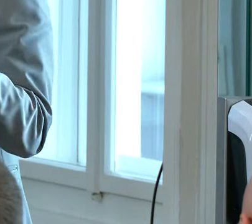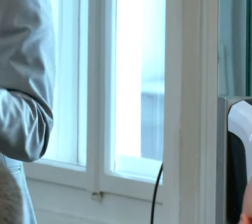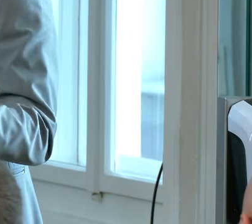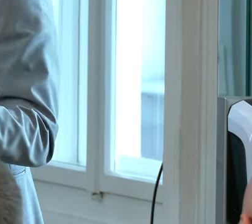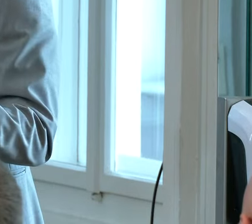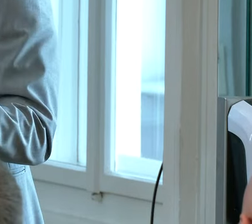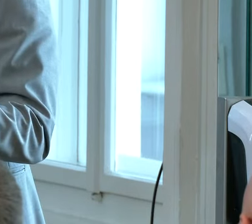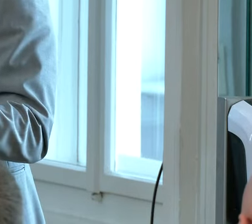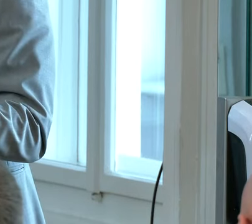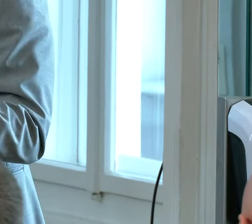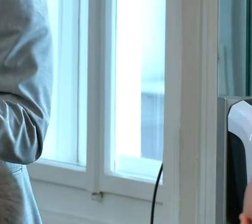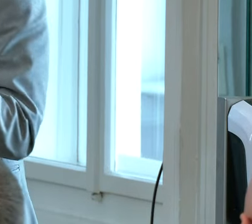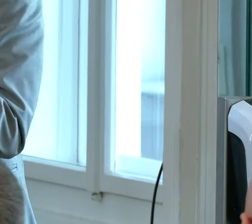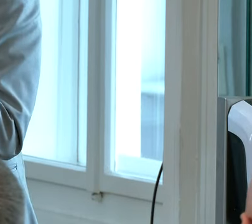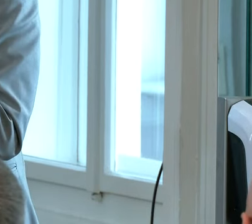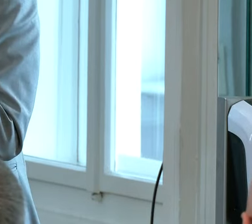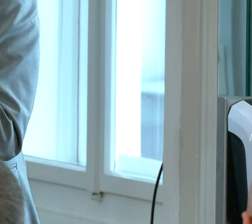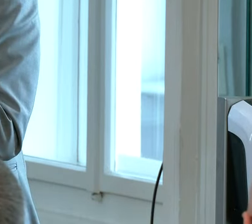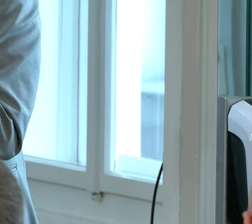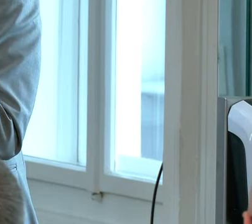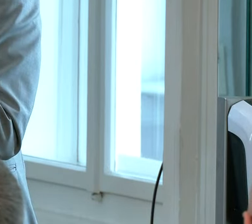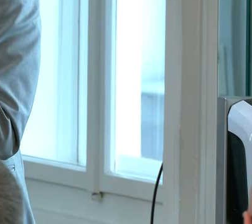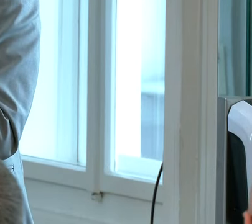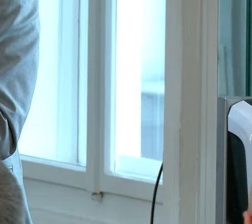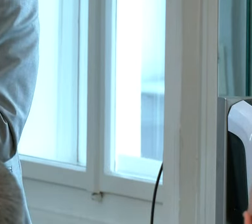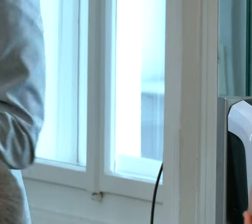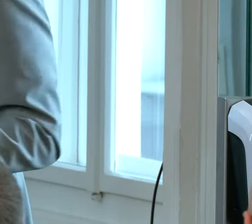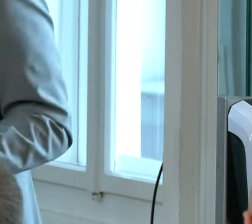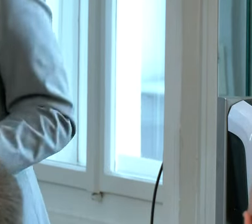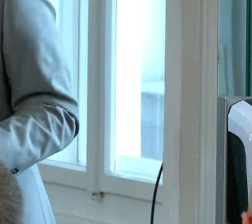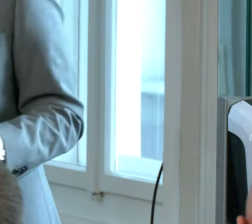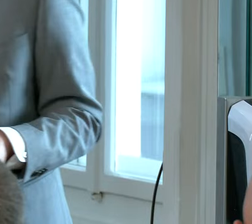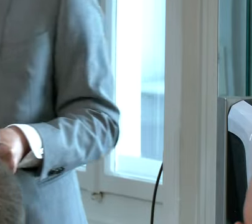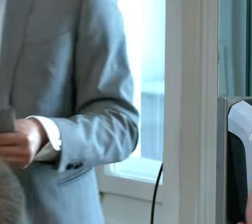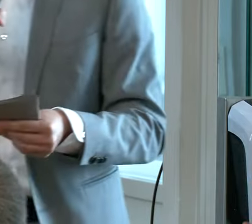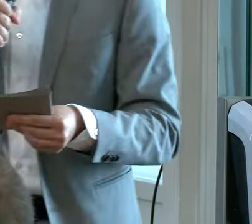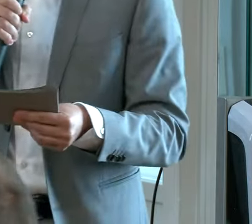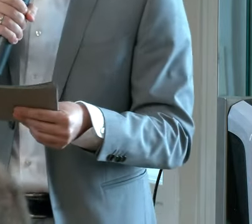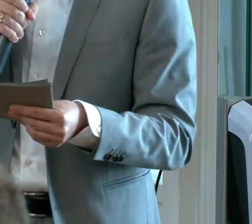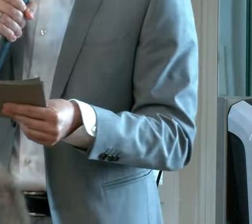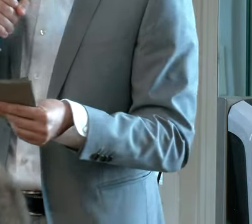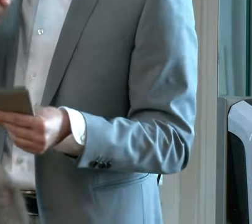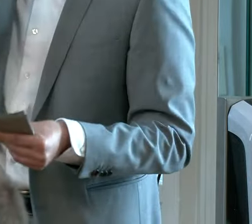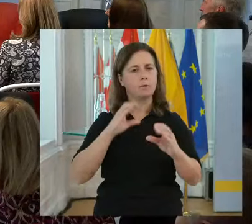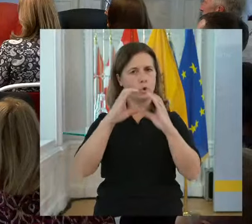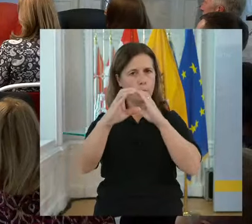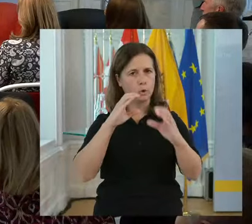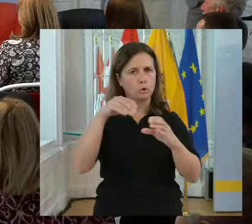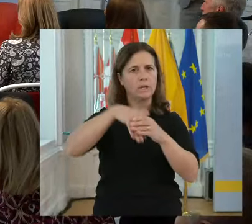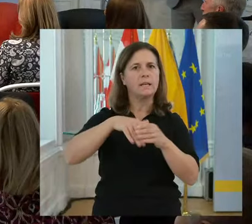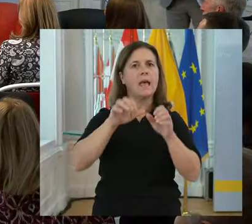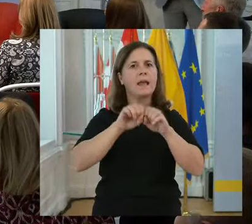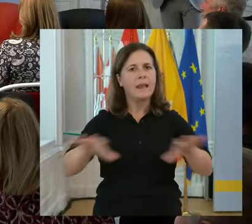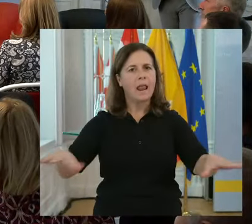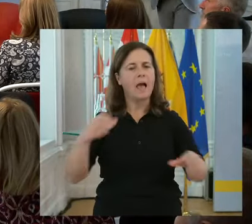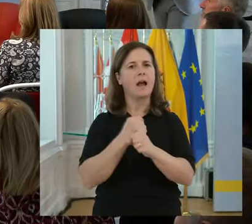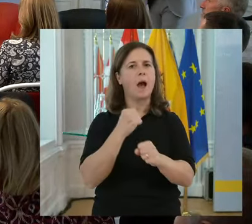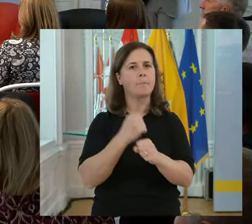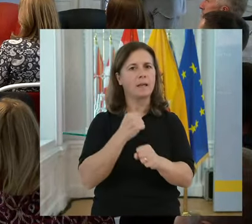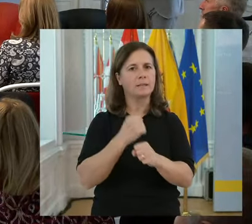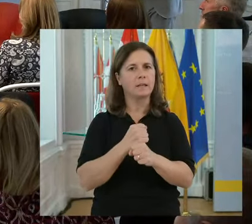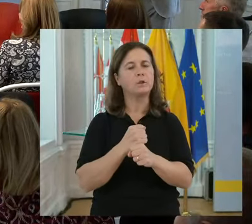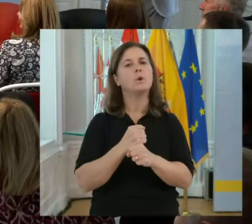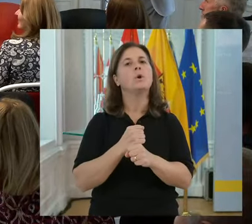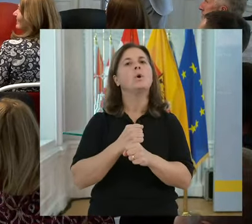dann Nicole Coluini und Monika Hobel, die beide im Bereich Marketing und Unternehmenskommunikation in der KELAG Energie und Wärme